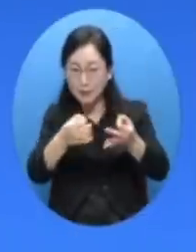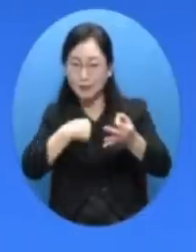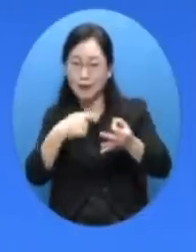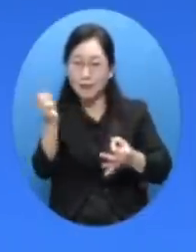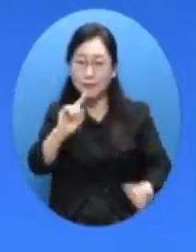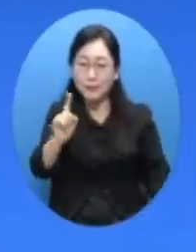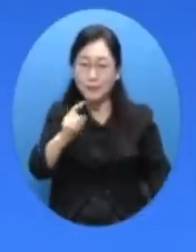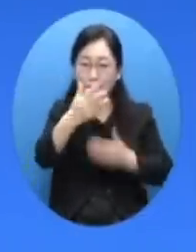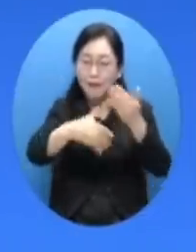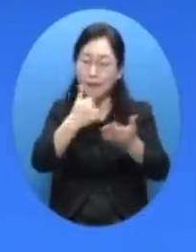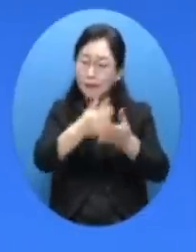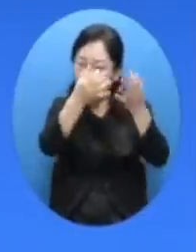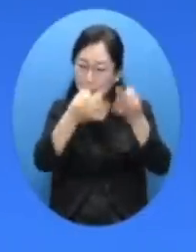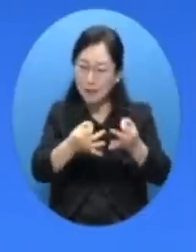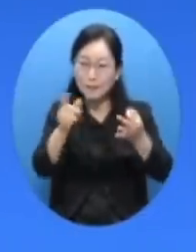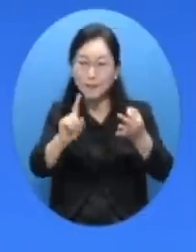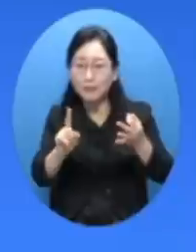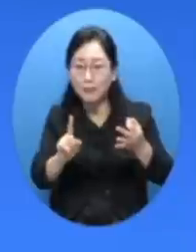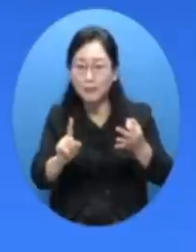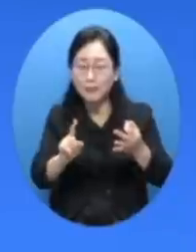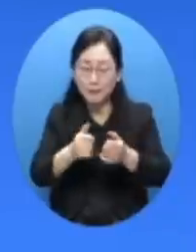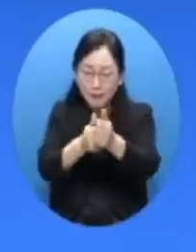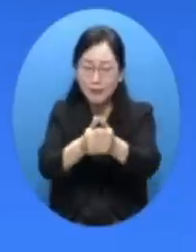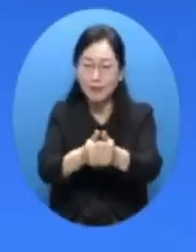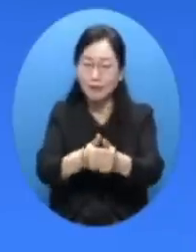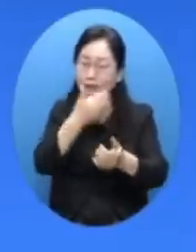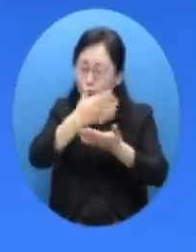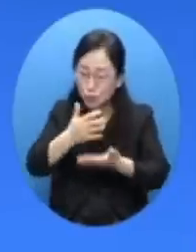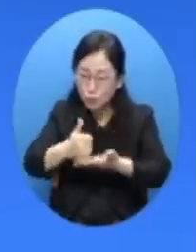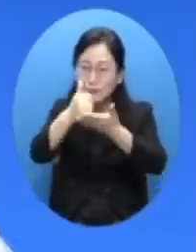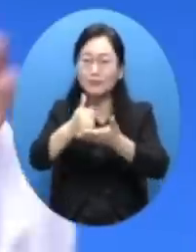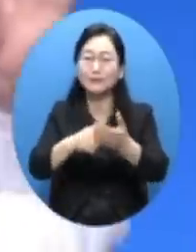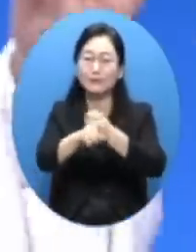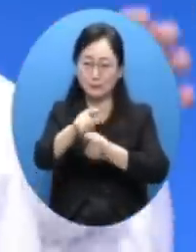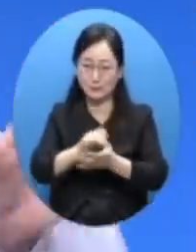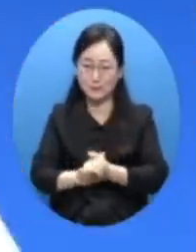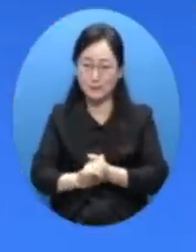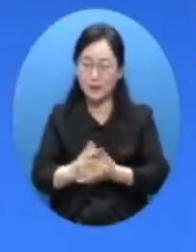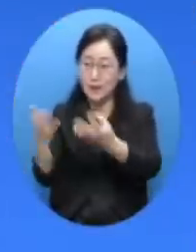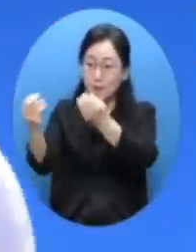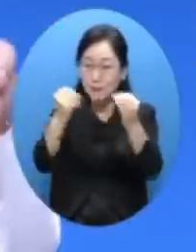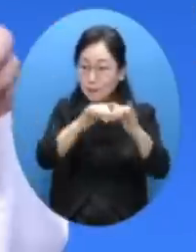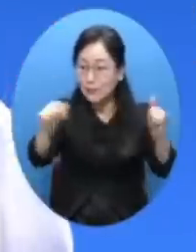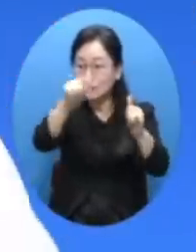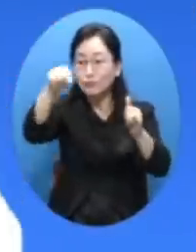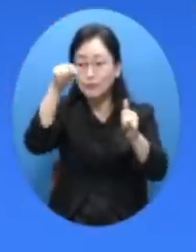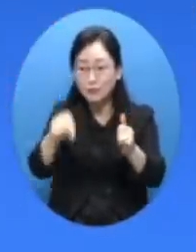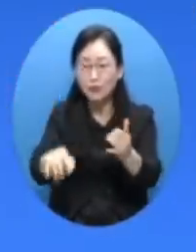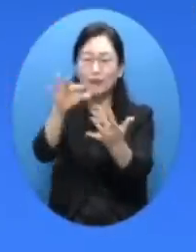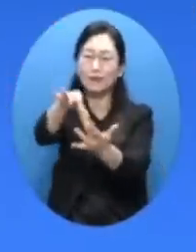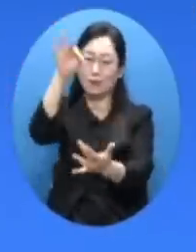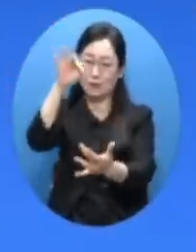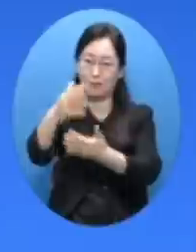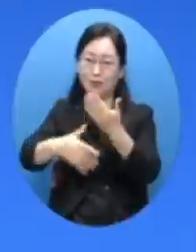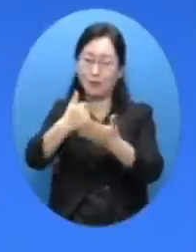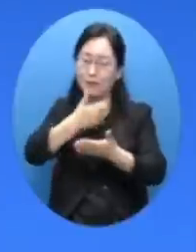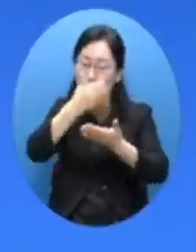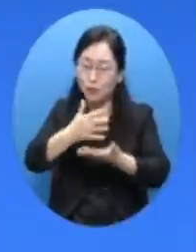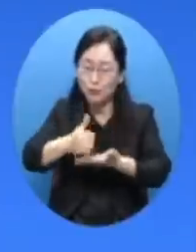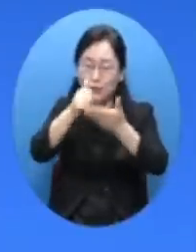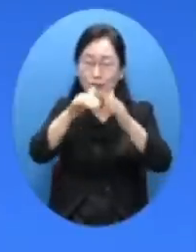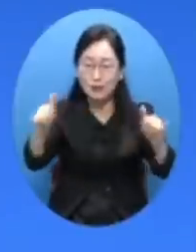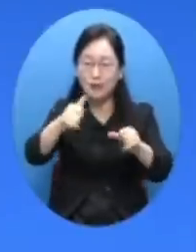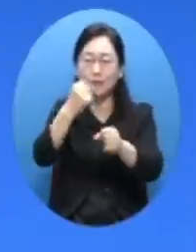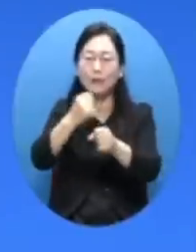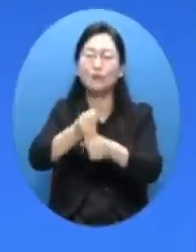사람인가, 하나님 날 어떻게 보시는가, 하나님 우리를 존귀하게 보십니다. 많고 많은 사람 가운데 우리를 택하여 하나님의 존귀한 자녀로 삼으신